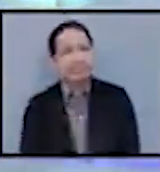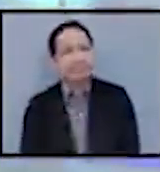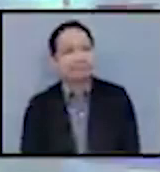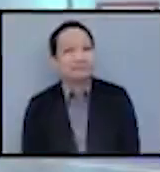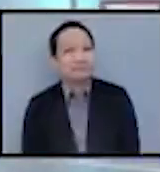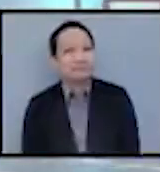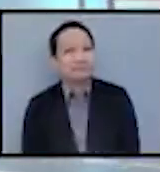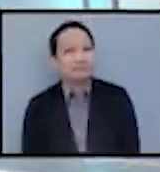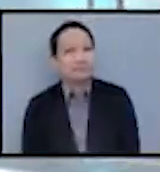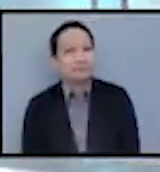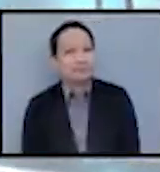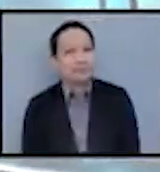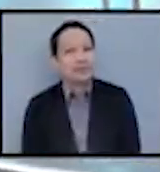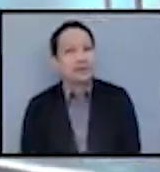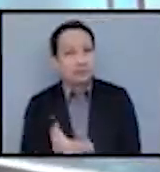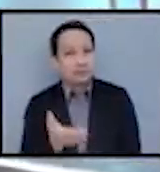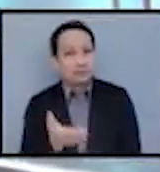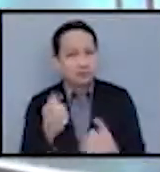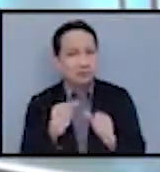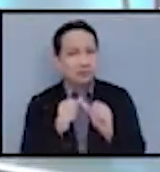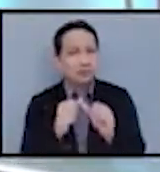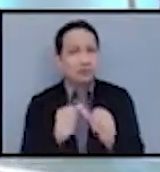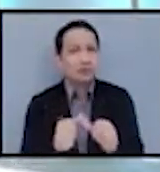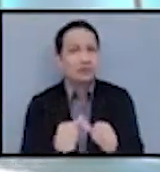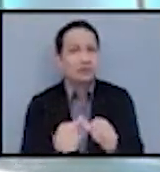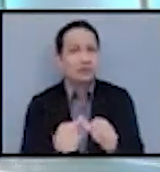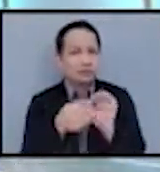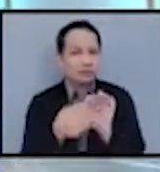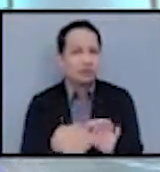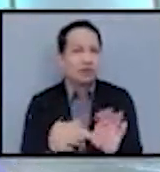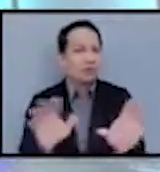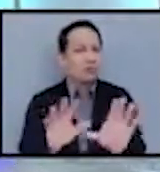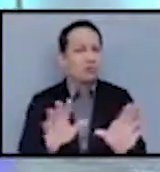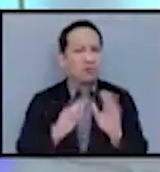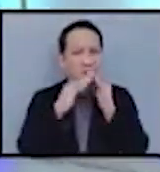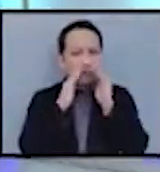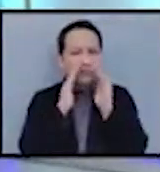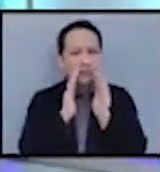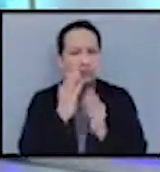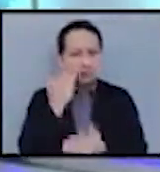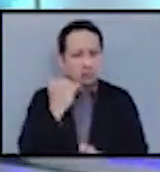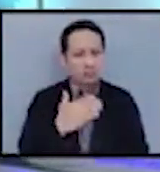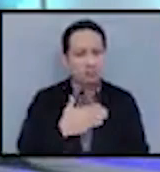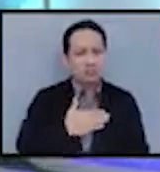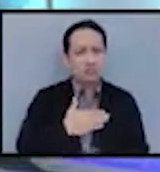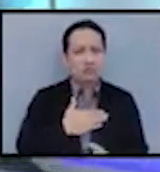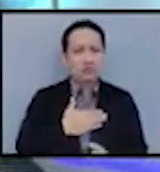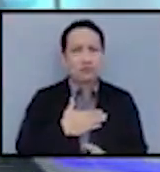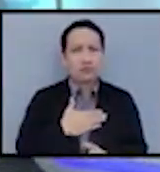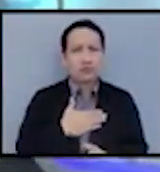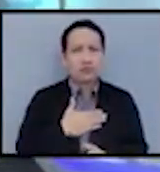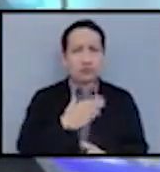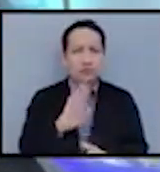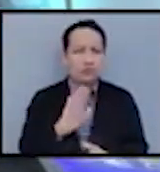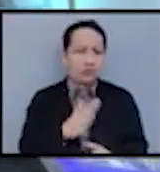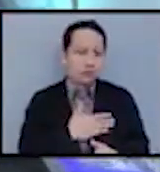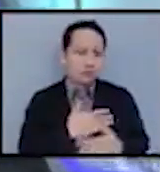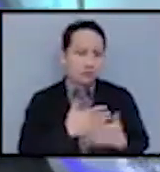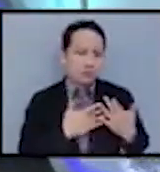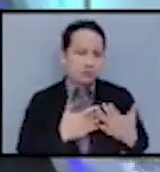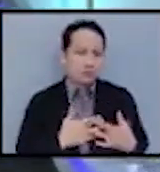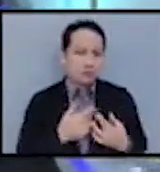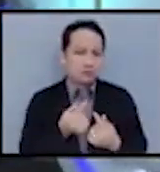Kaya't sana'y huwag nang matampo sa akin ang puso